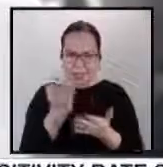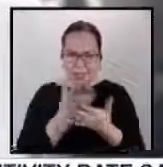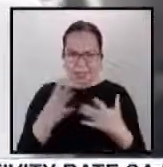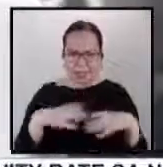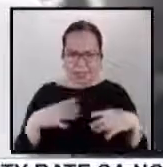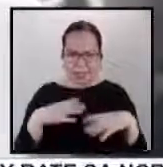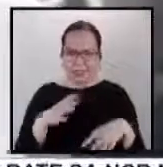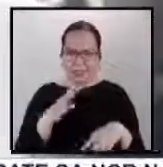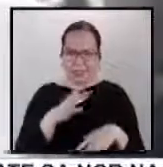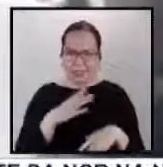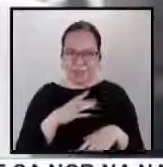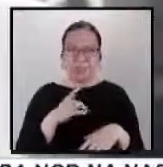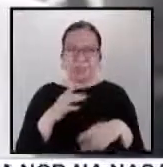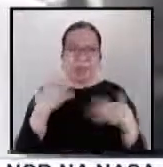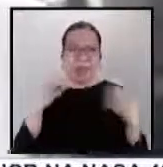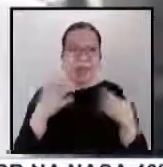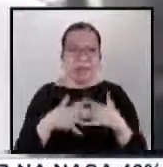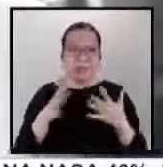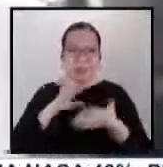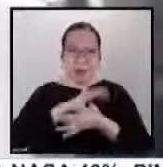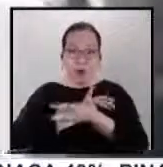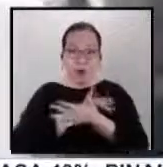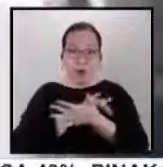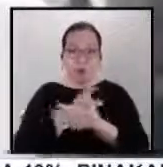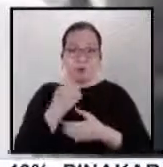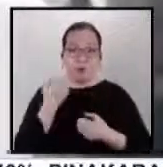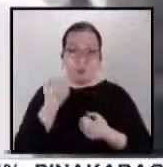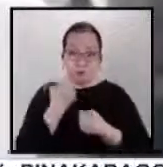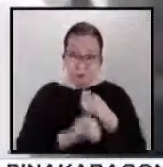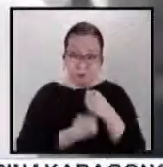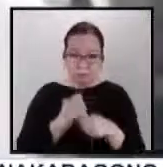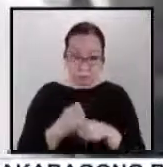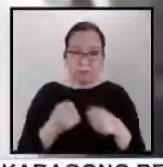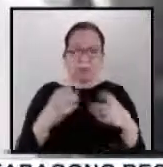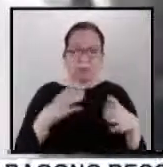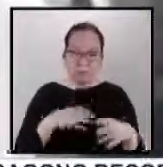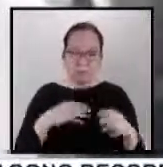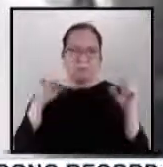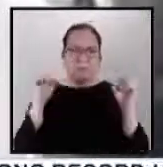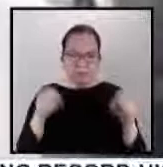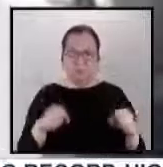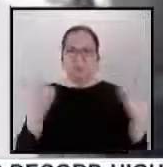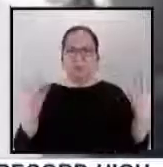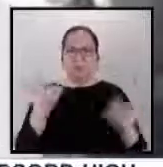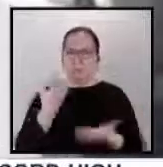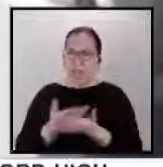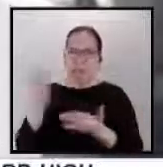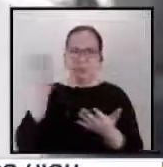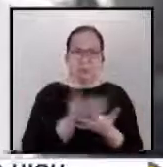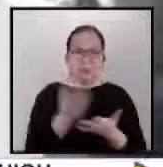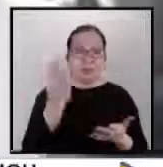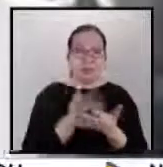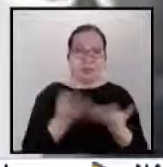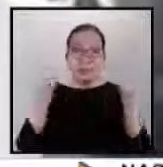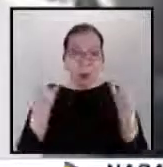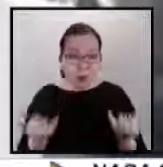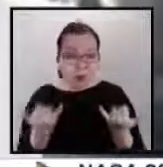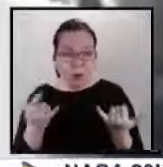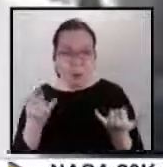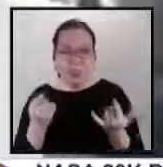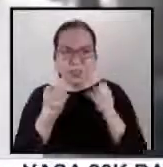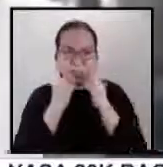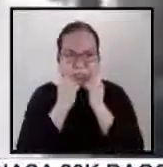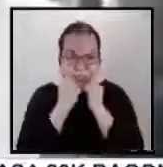Siguro pagkatapos ng crisis na to, and then that would be the time na, you know, let's splurge again. But for the meantime, let's go for